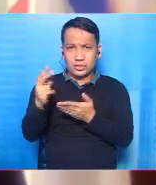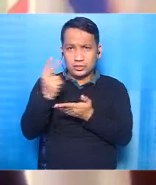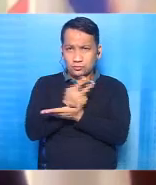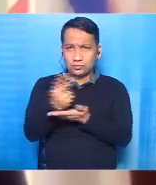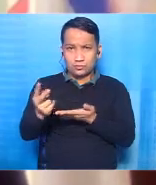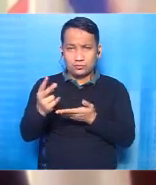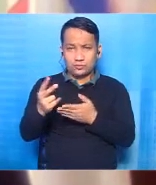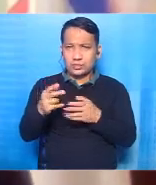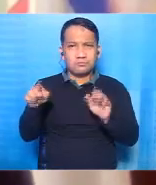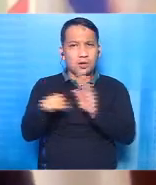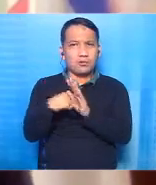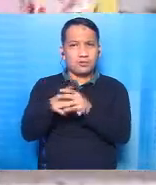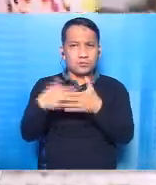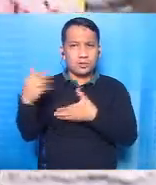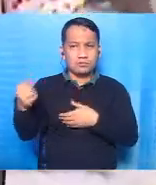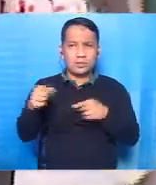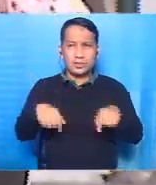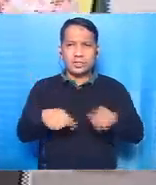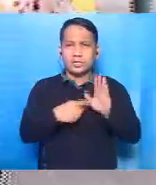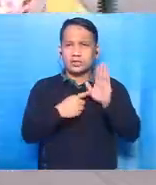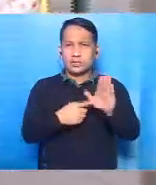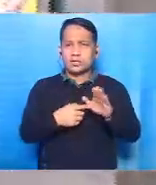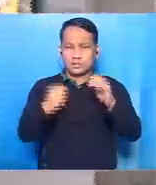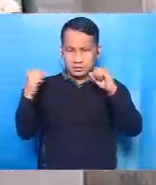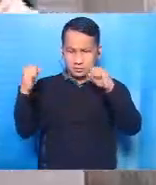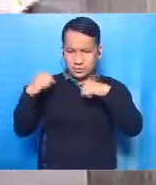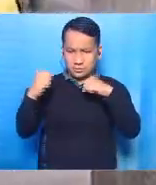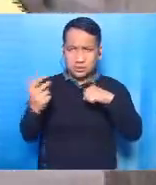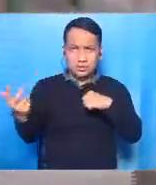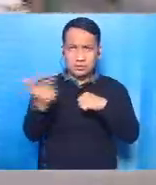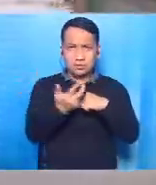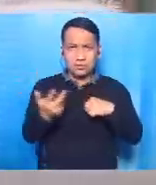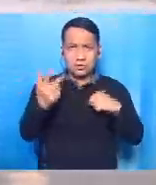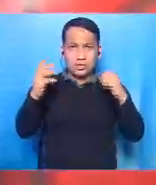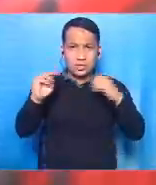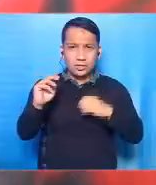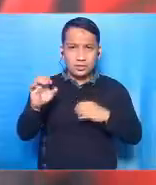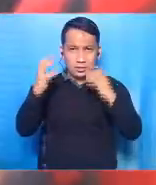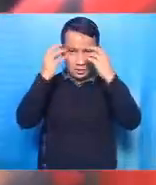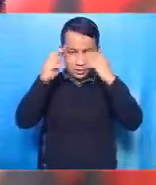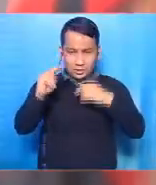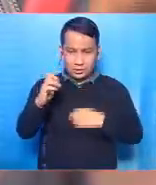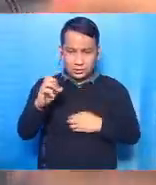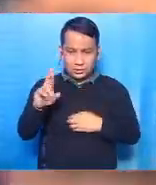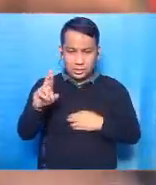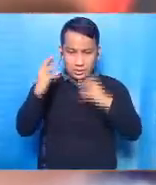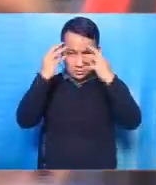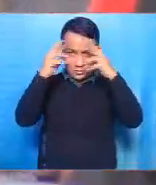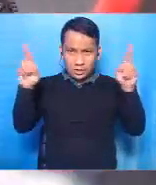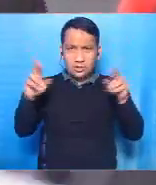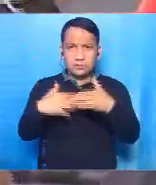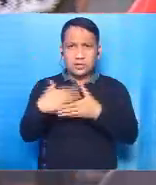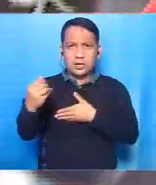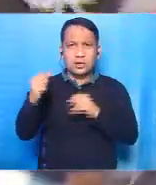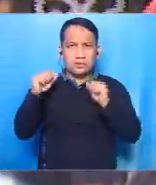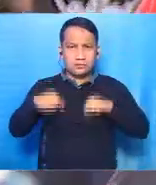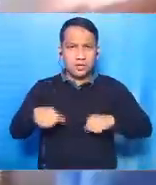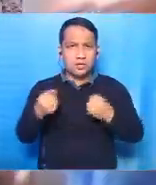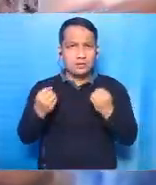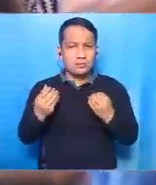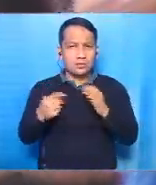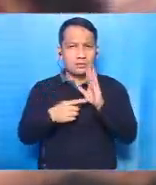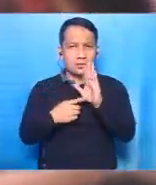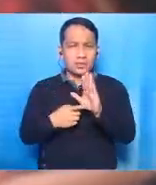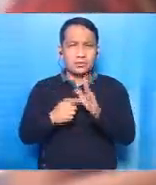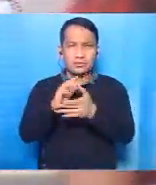Chairman Benner Abalos, napagkasunduan ito ng lahat ng Metro Manila mayors para mapigilan ang paglobo ng mga